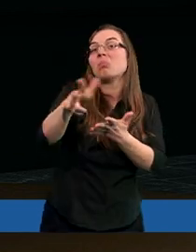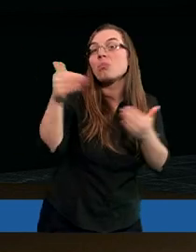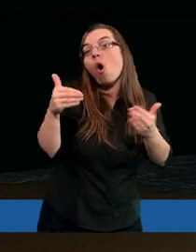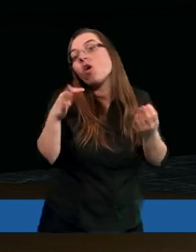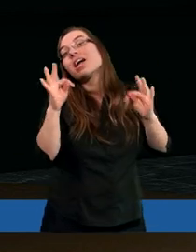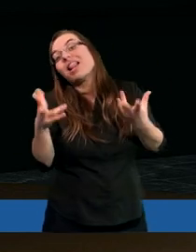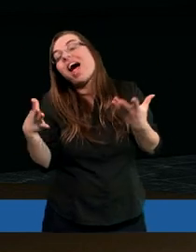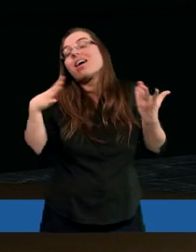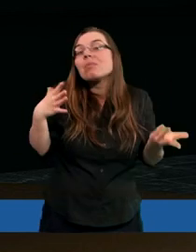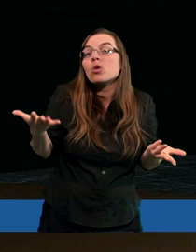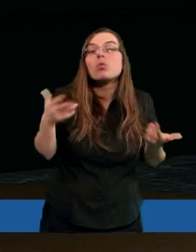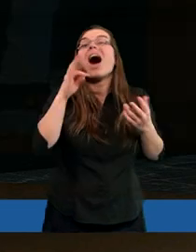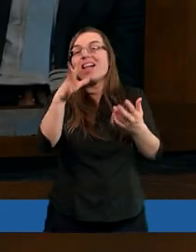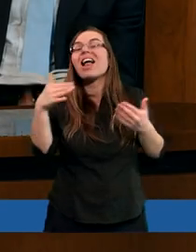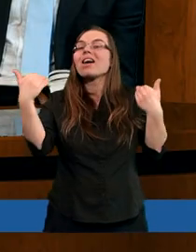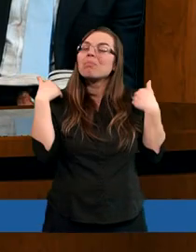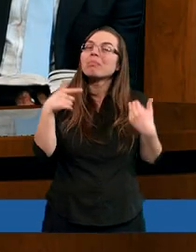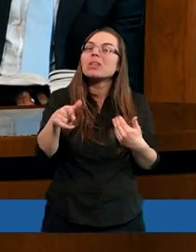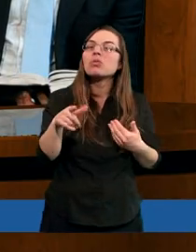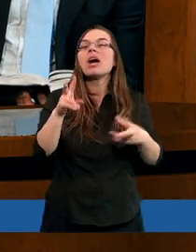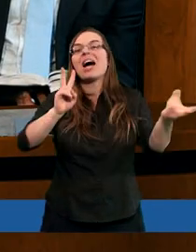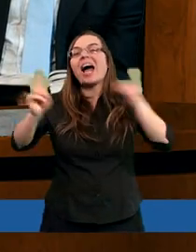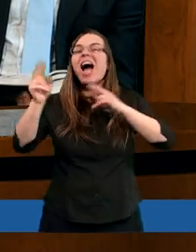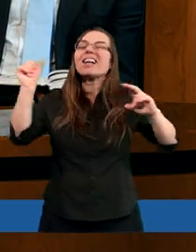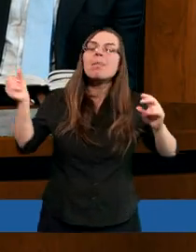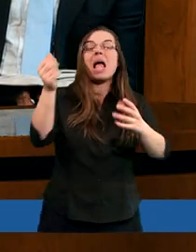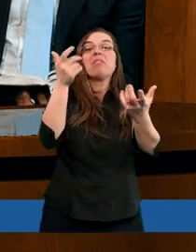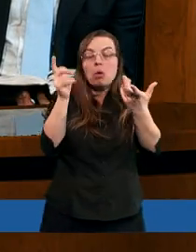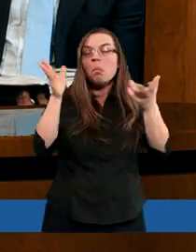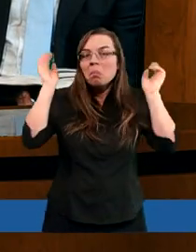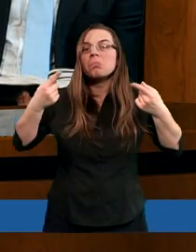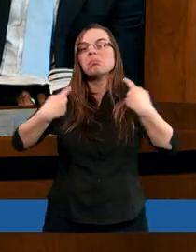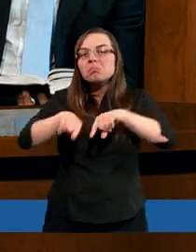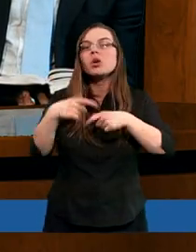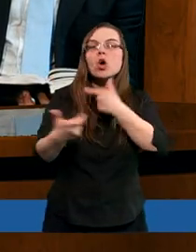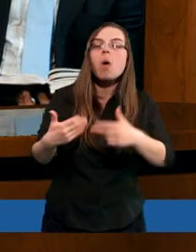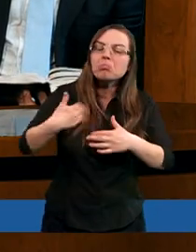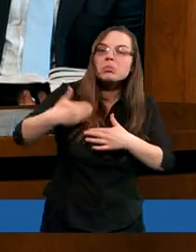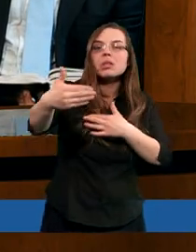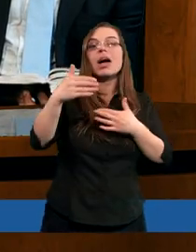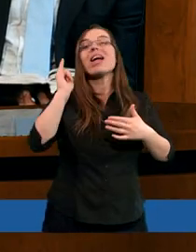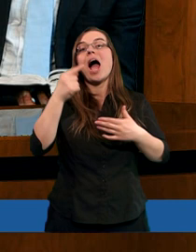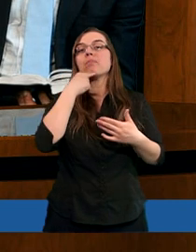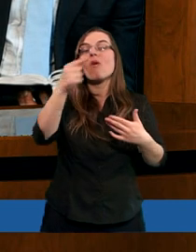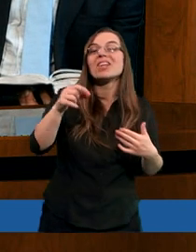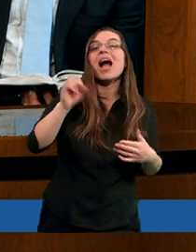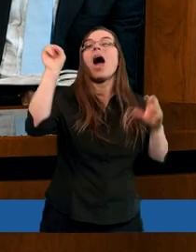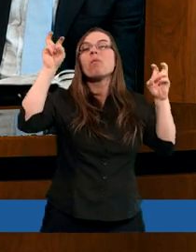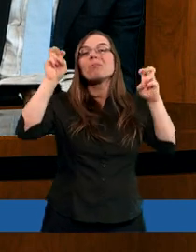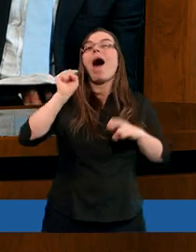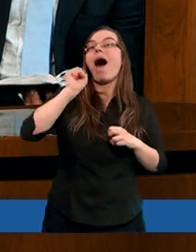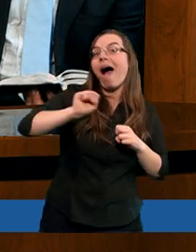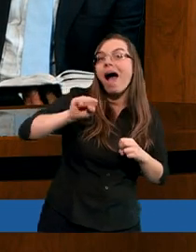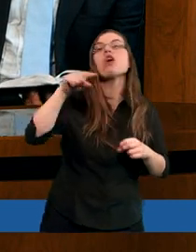Ale takim był. szybki w reakcjach. reakcjach. Ale także i w pewnym momencie, jak powiedział się A, to mówimy B.